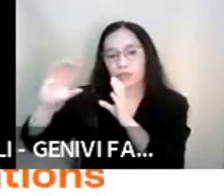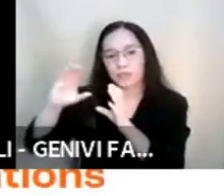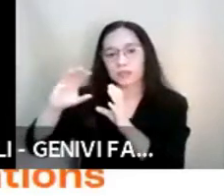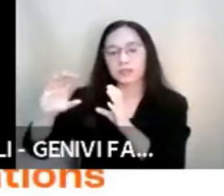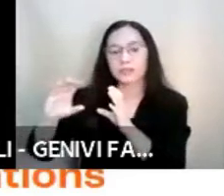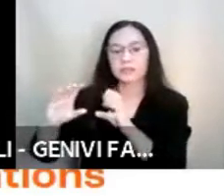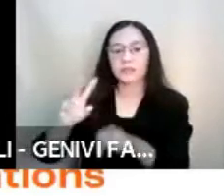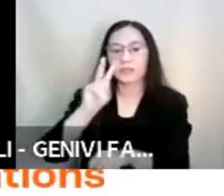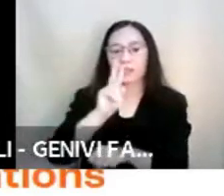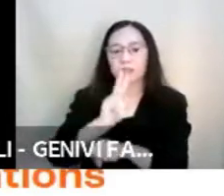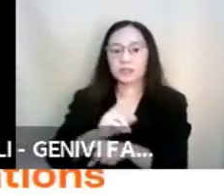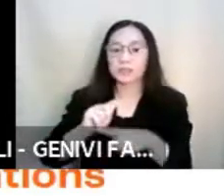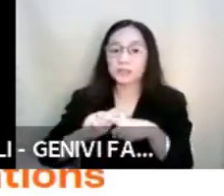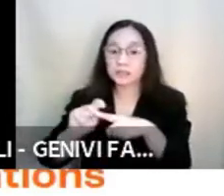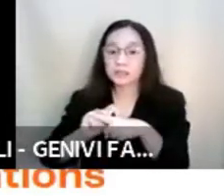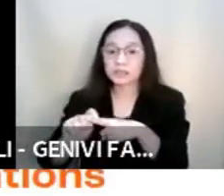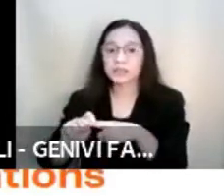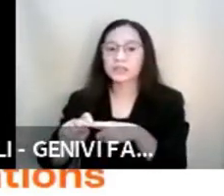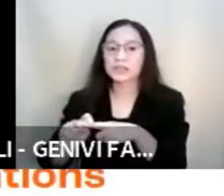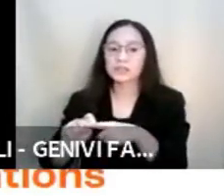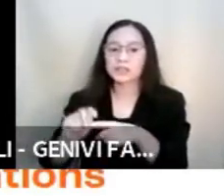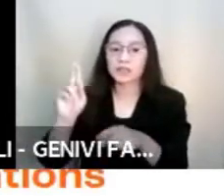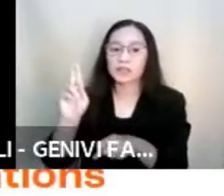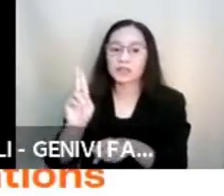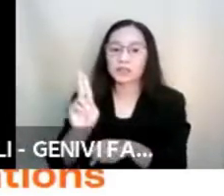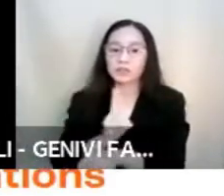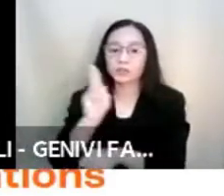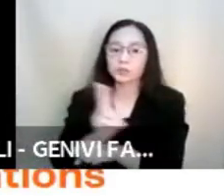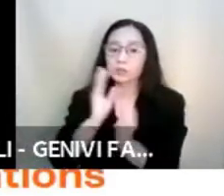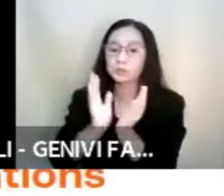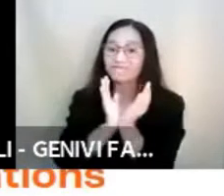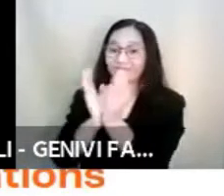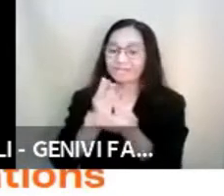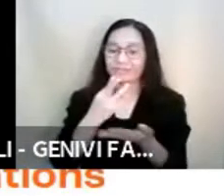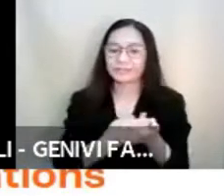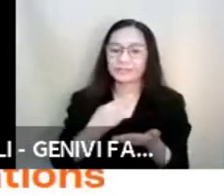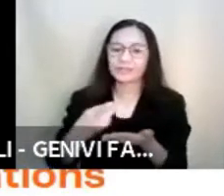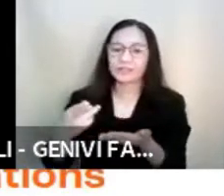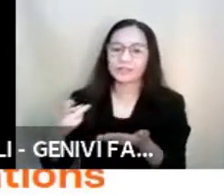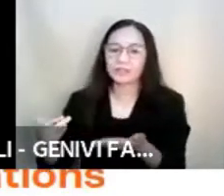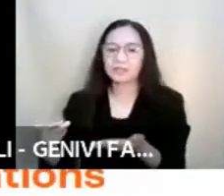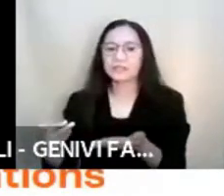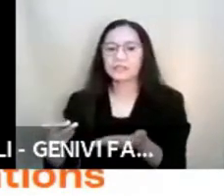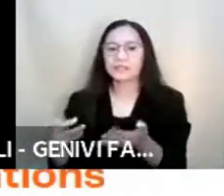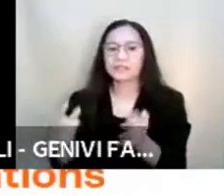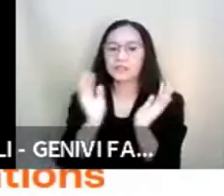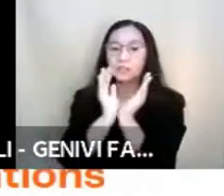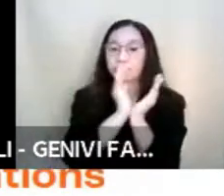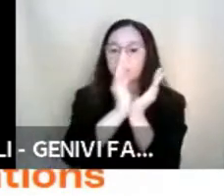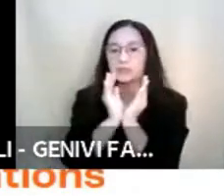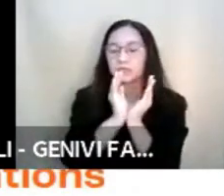yung vocational training, yung paggamit ng community resources. Kung may community,